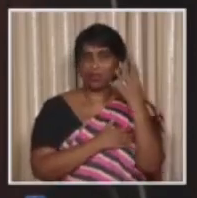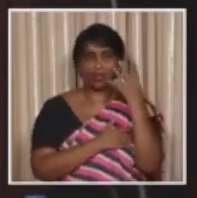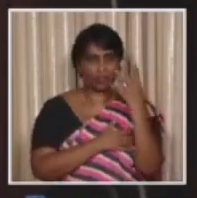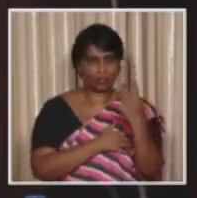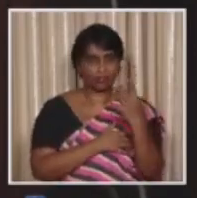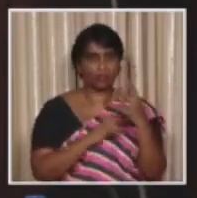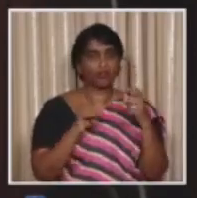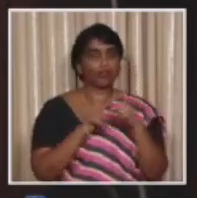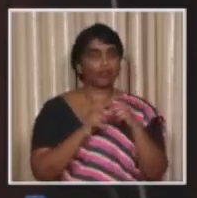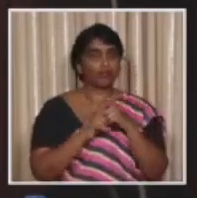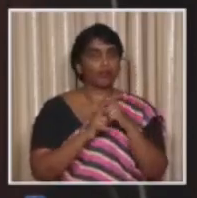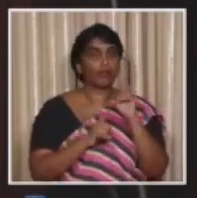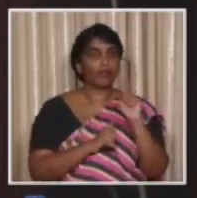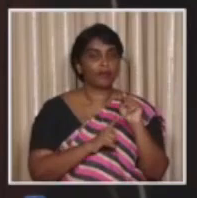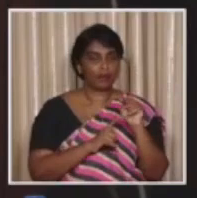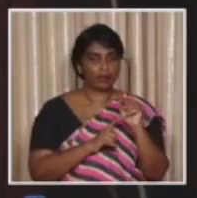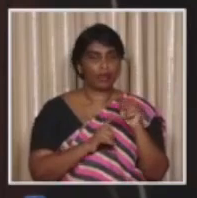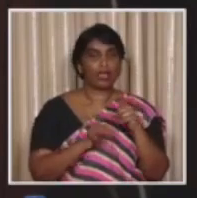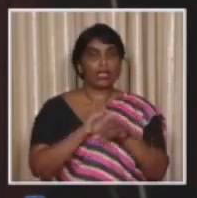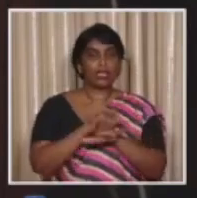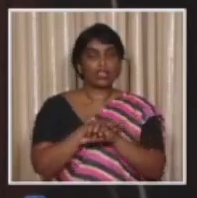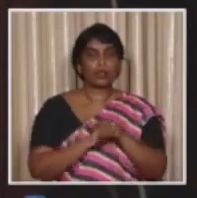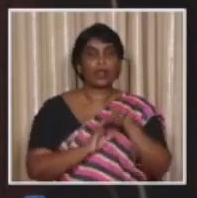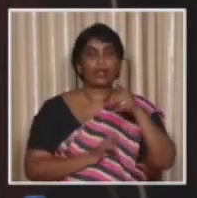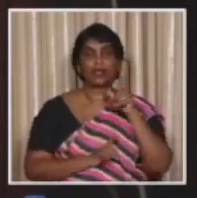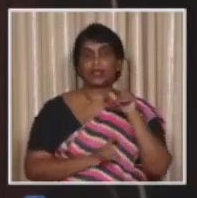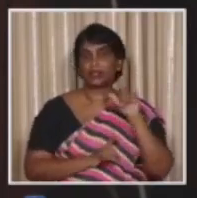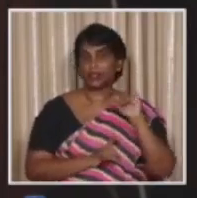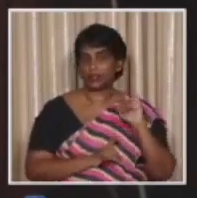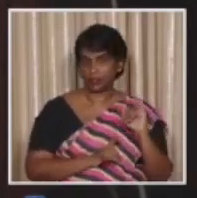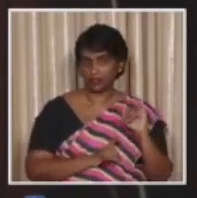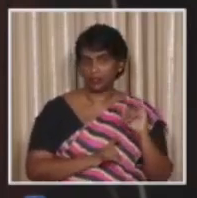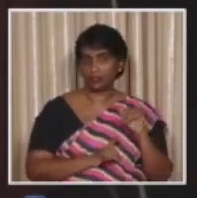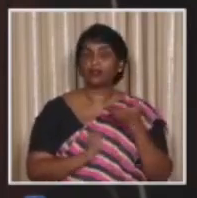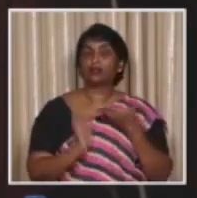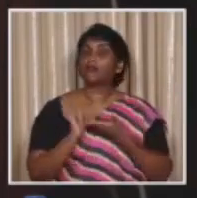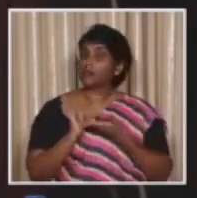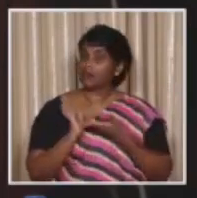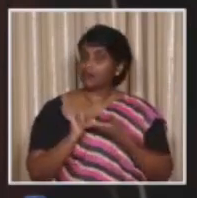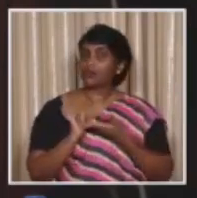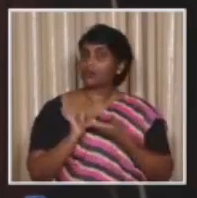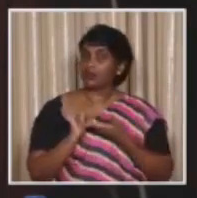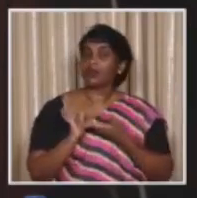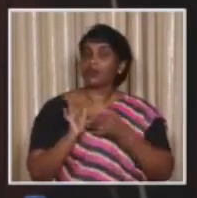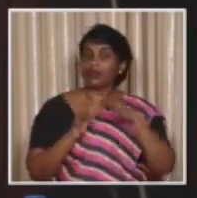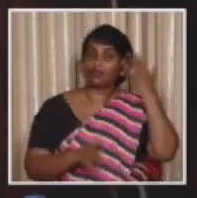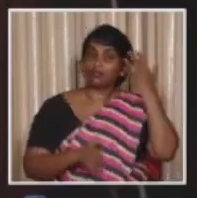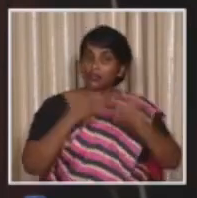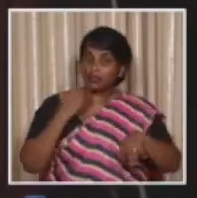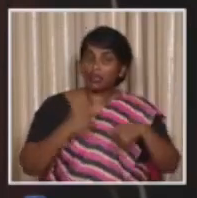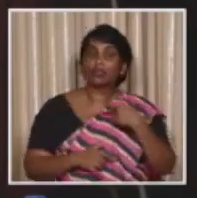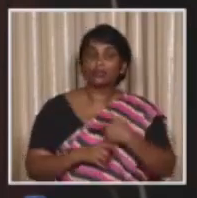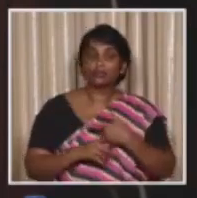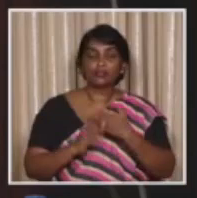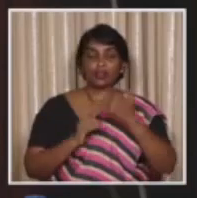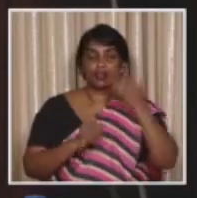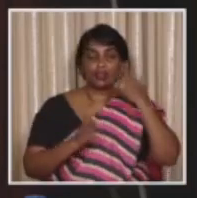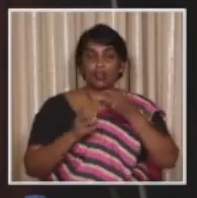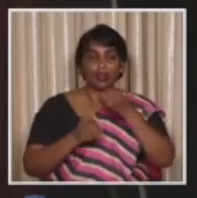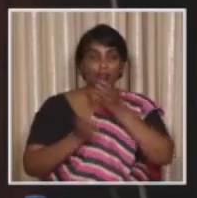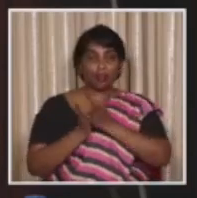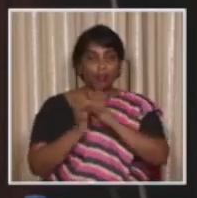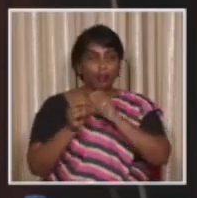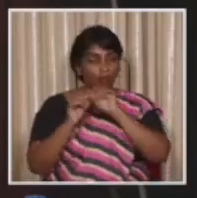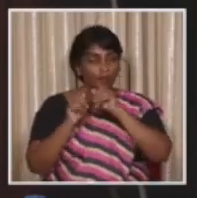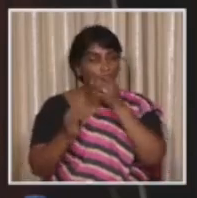දෙනෙක් ඩොල්පින්ලා 20ක් කැස් බෑවුන් 176ක් දැන් මේක තමයි මේ මරණ පරීක්ෂණයේ පශ්චාත් මරණ පරීක්ෂණයේදී